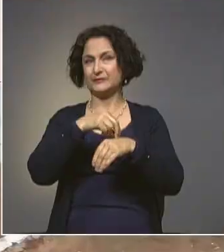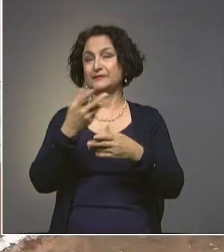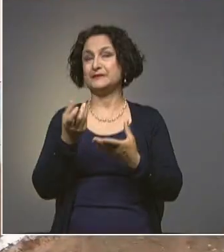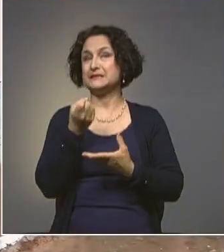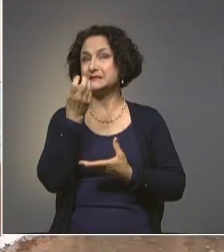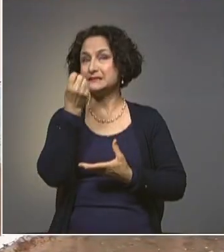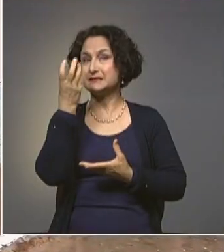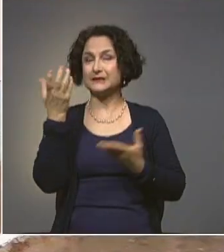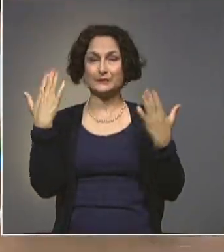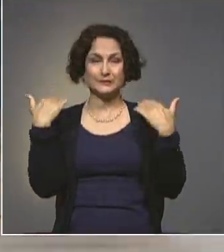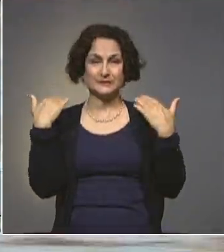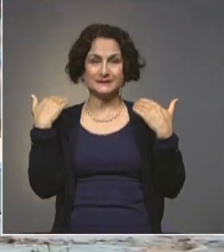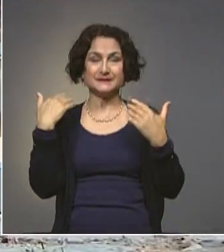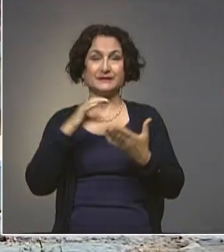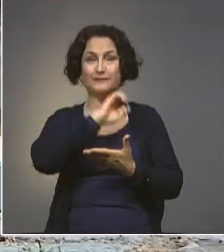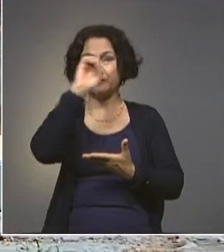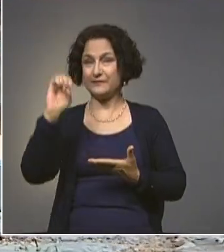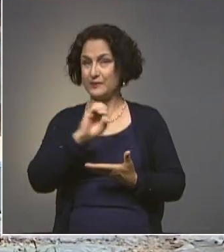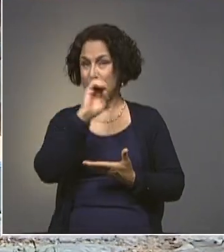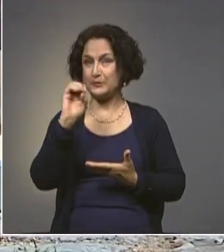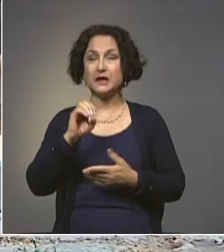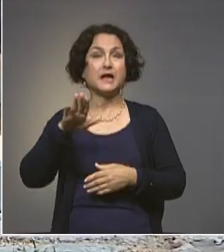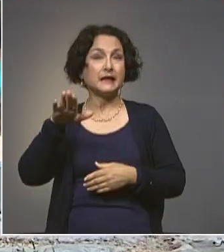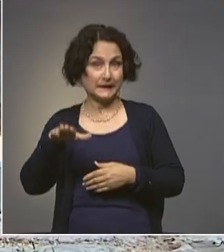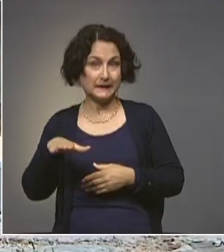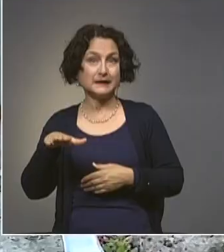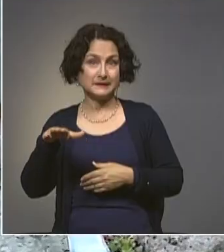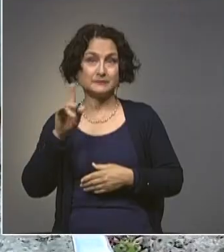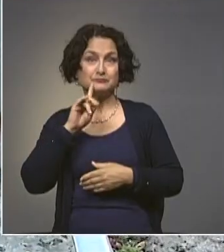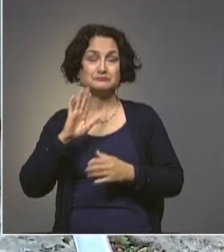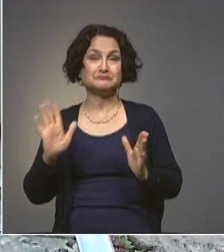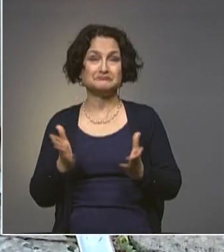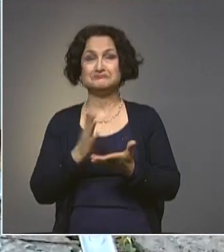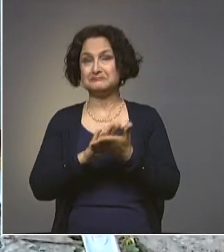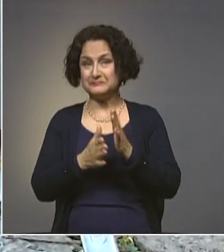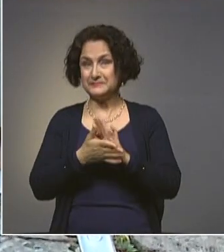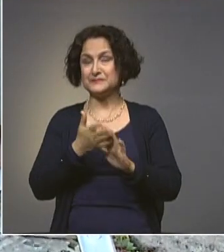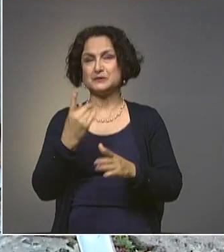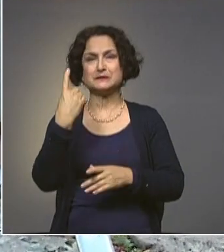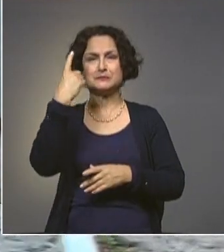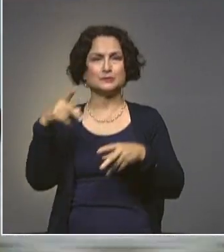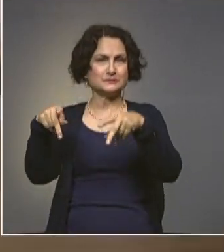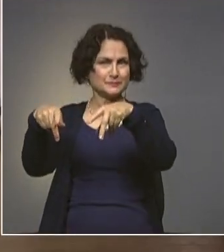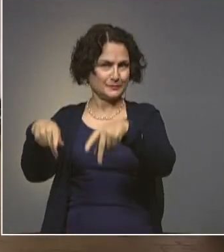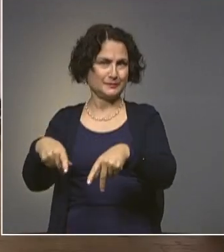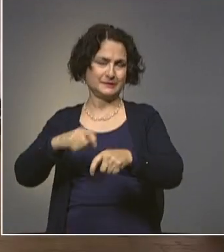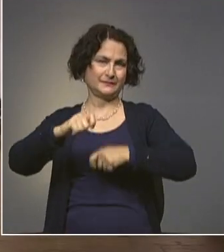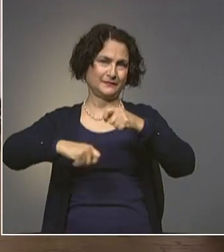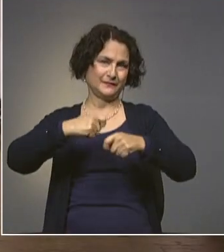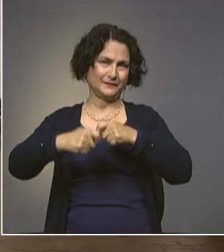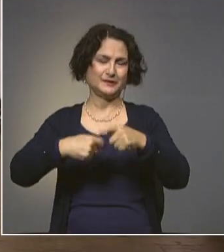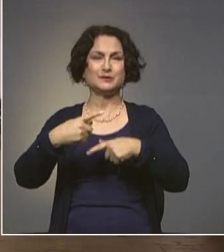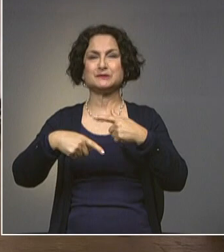зелен университет в Европа. Дете свърши работата на институциите и ремонтира само стойка за велосипеди.